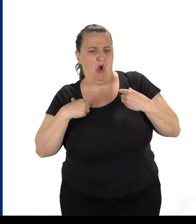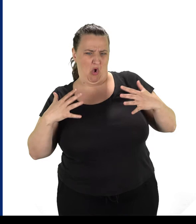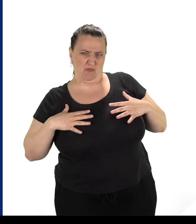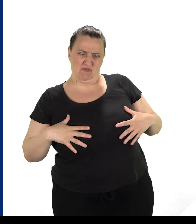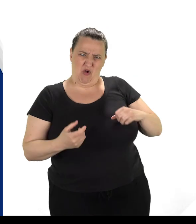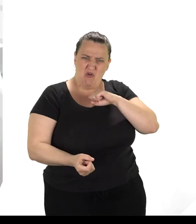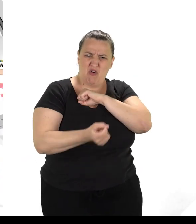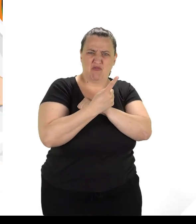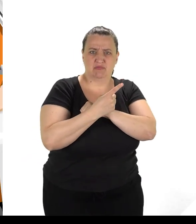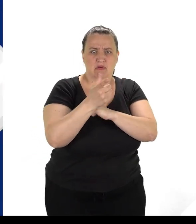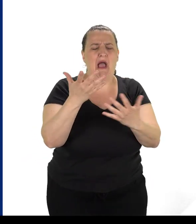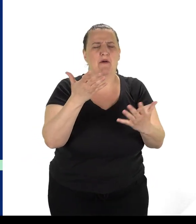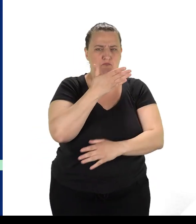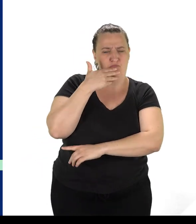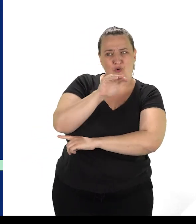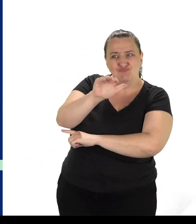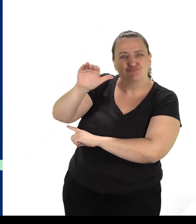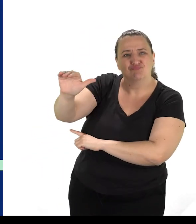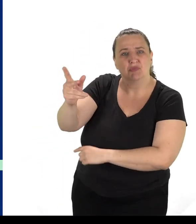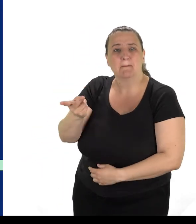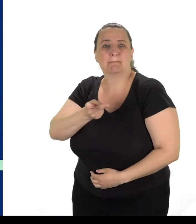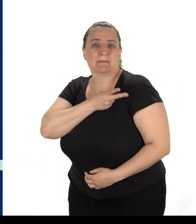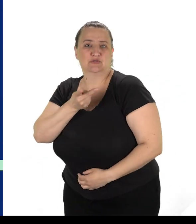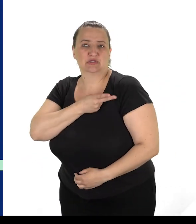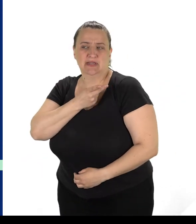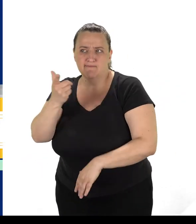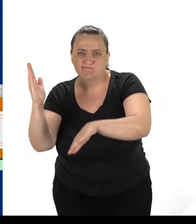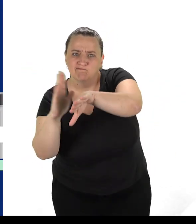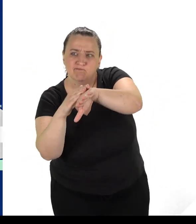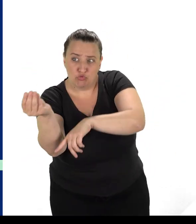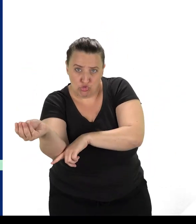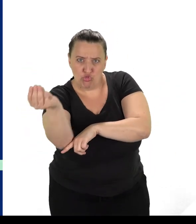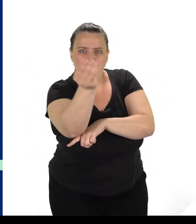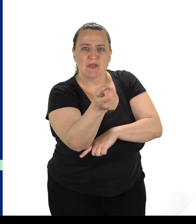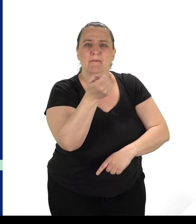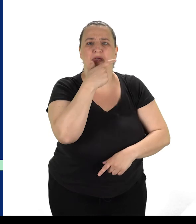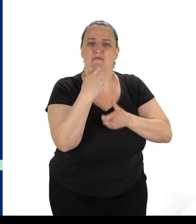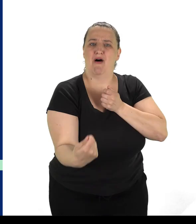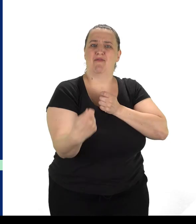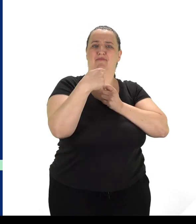comportement inhabituel. Mais attendez bien l'avis du médecin avant de me donner un médicament.